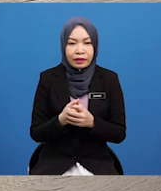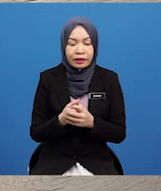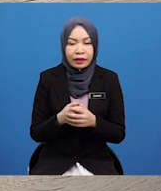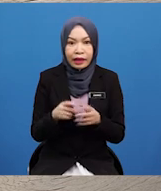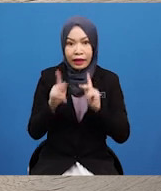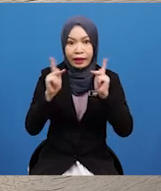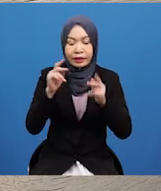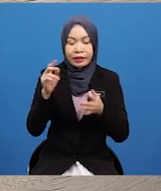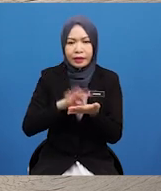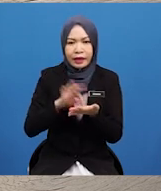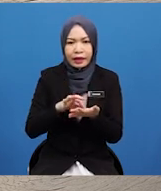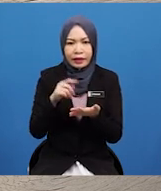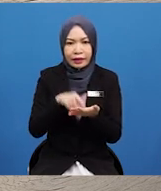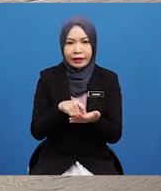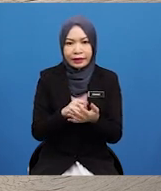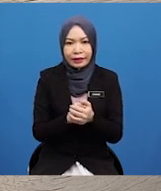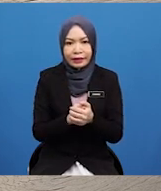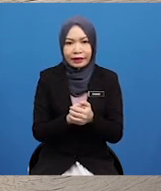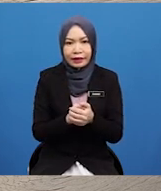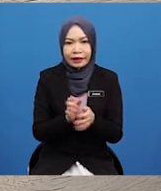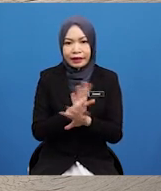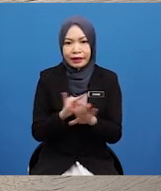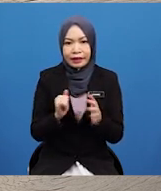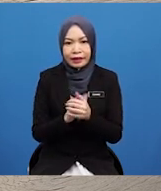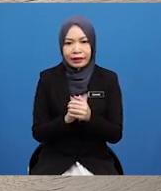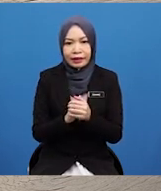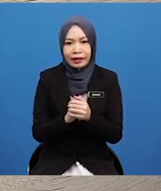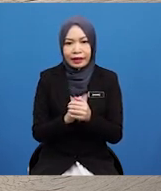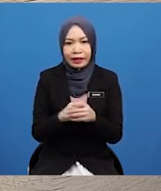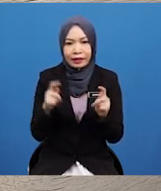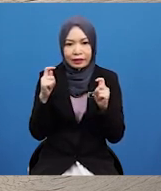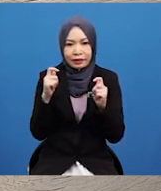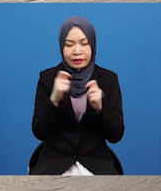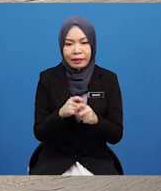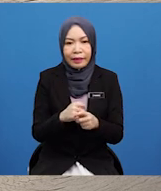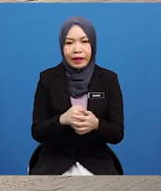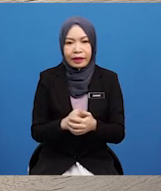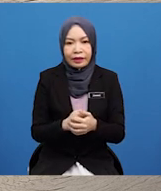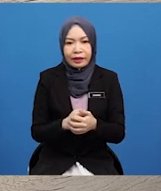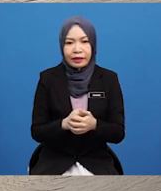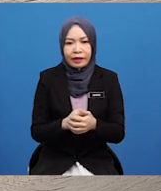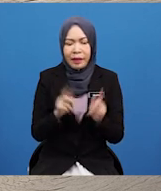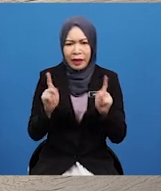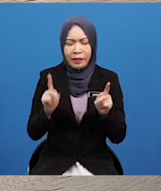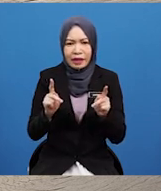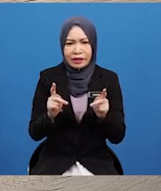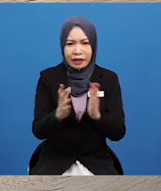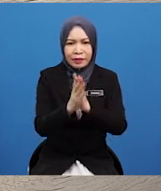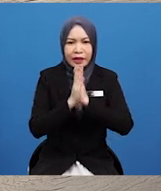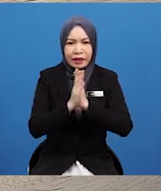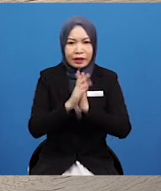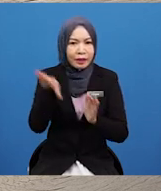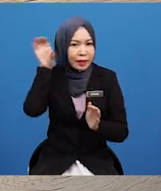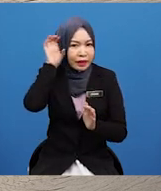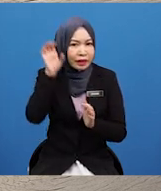tepat. D. Para pelajar-pelajar diminta mendengar ceramah tentang kesihatan. Kata